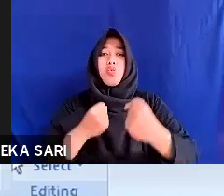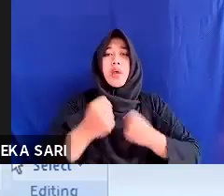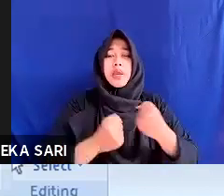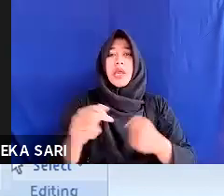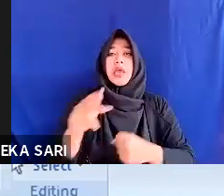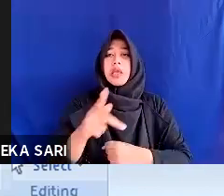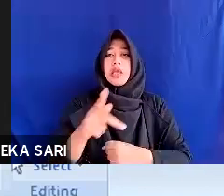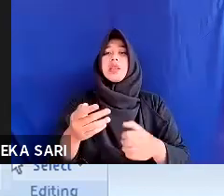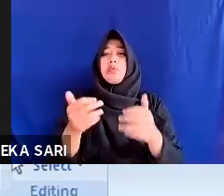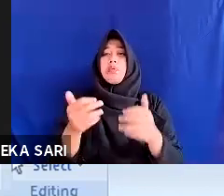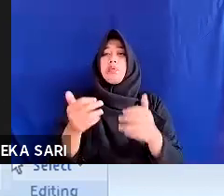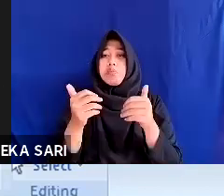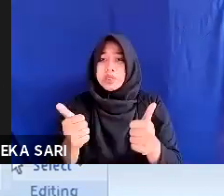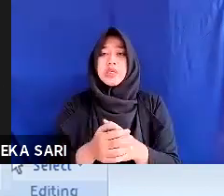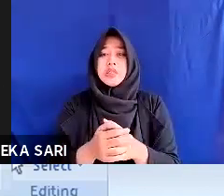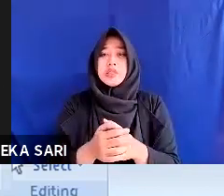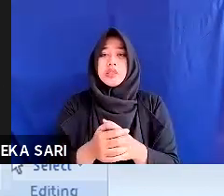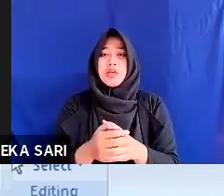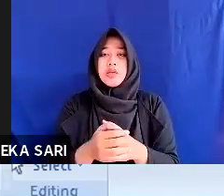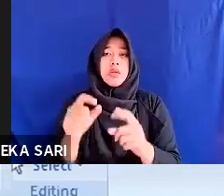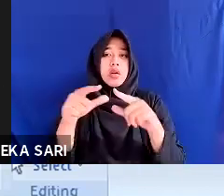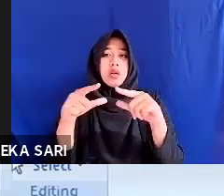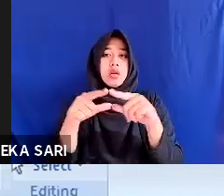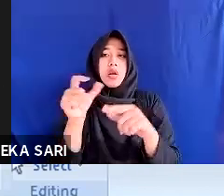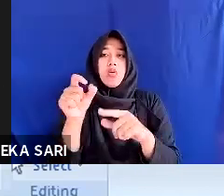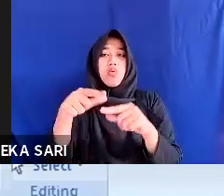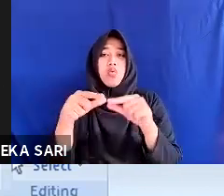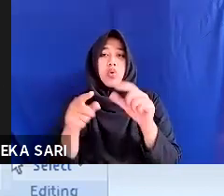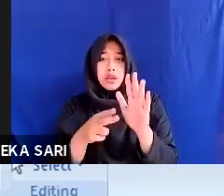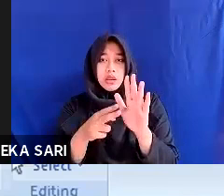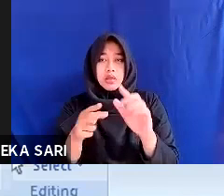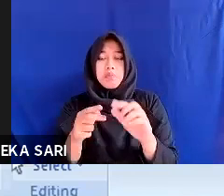pangan. Nah, kita lihat misalnya di cadangan pangan.